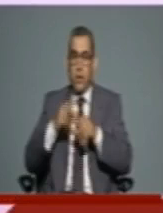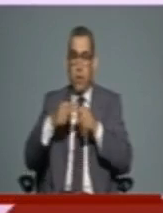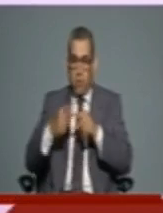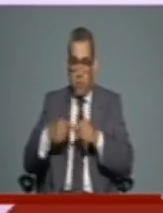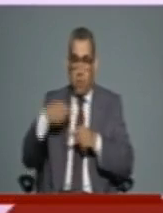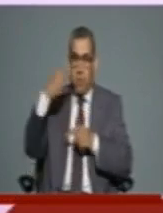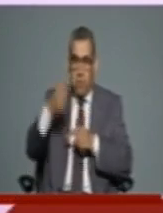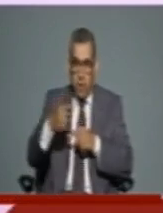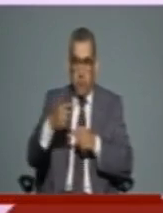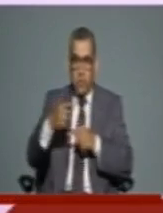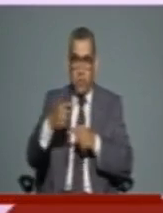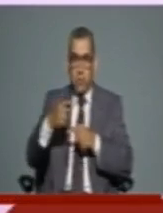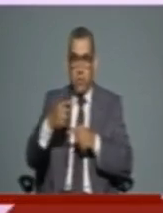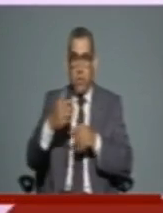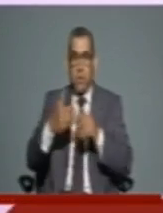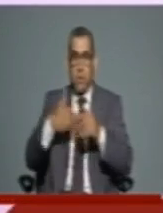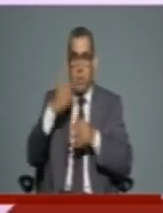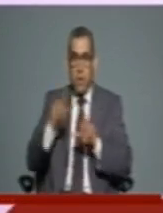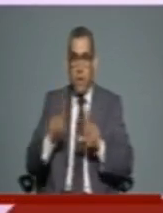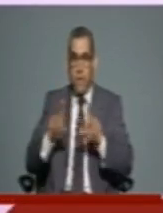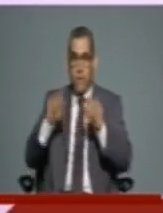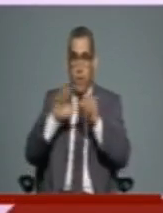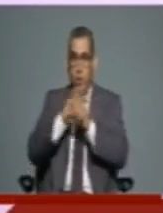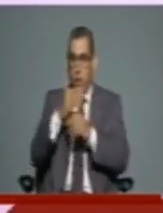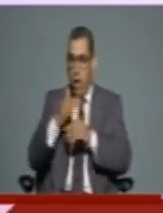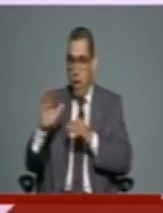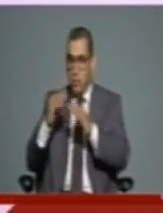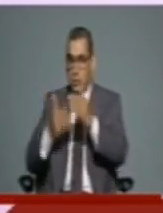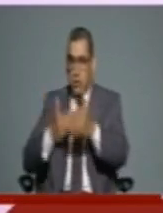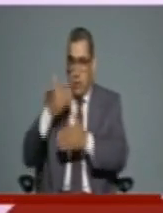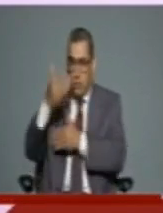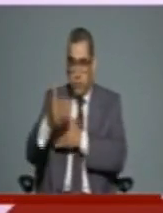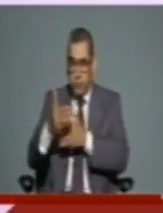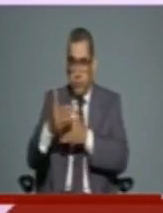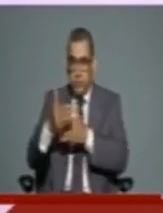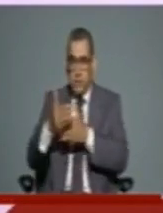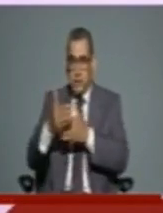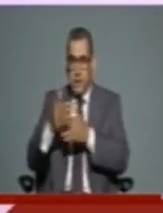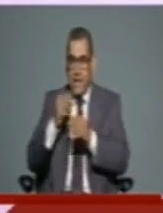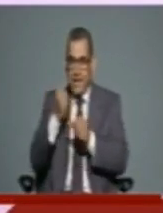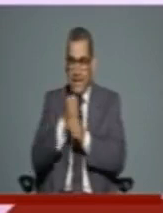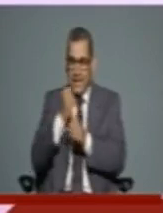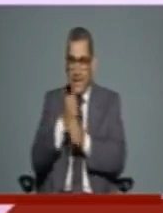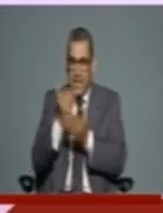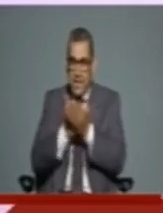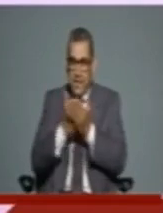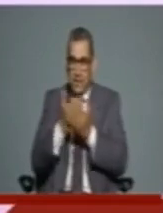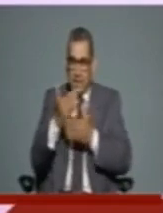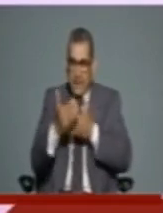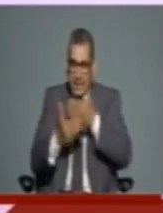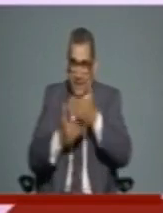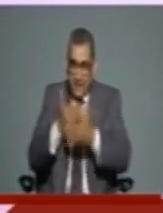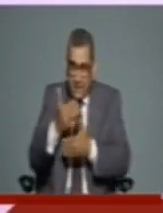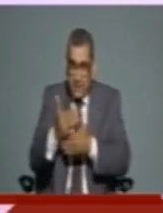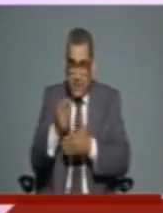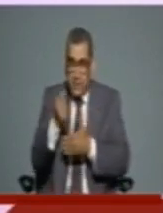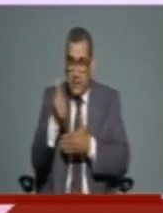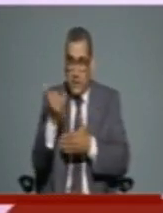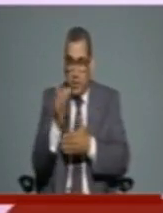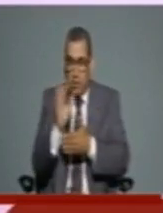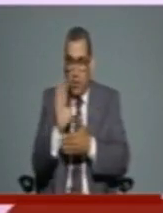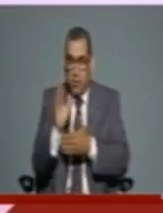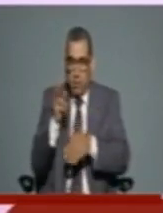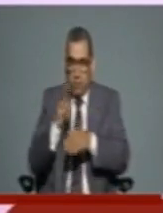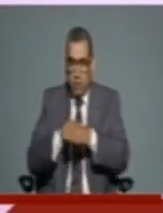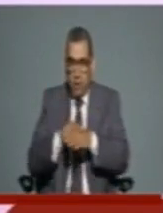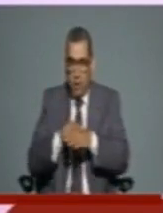ما بعد جائحة كورونا، والعجلة الاقتصادية العالمية ابتدت تتحرك، وبالتالي